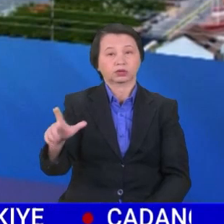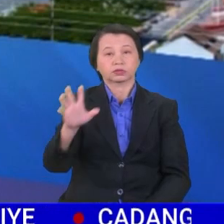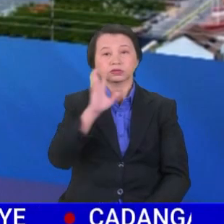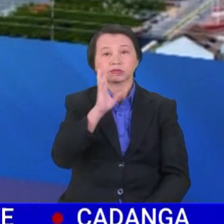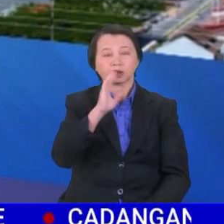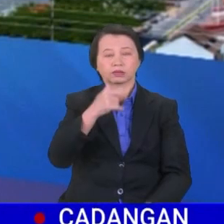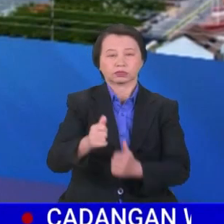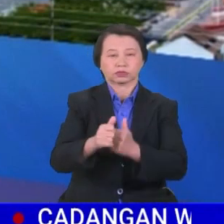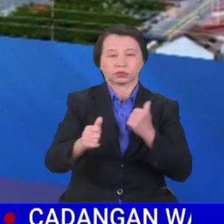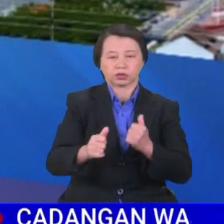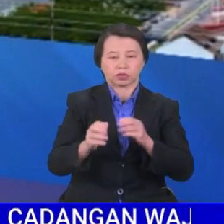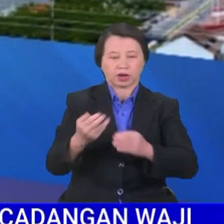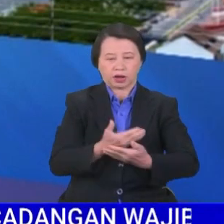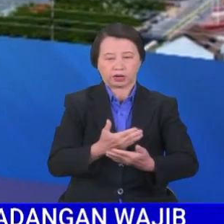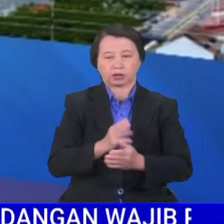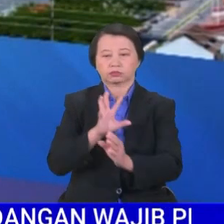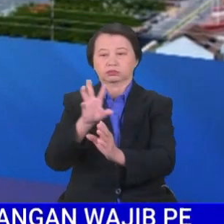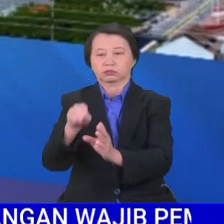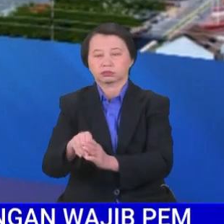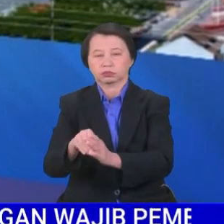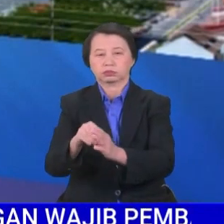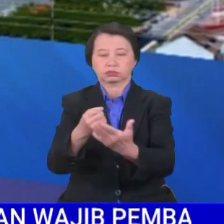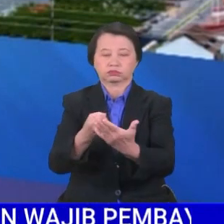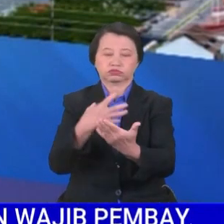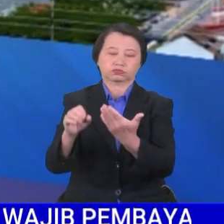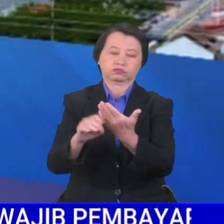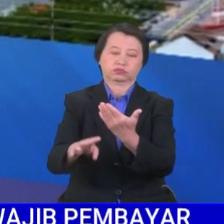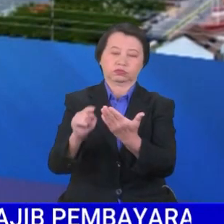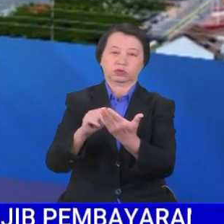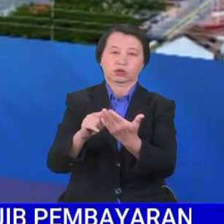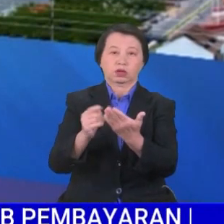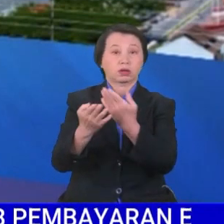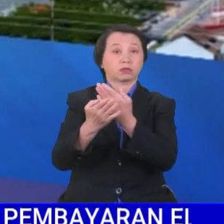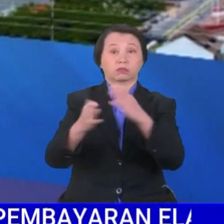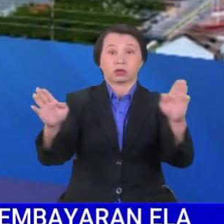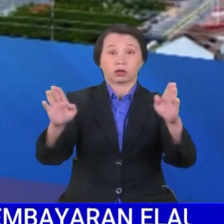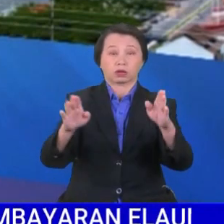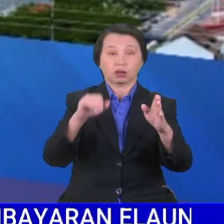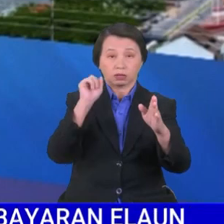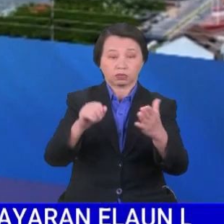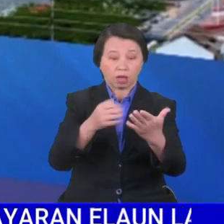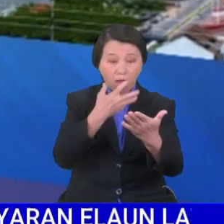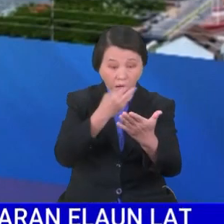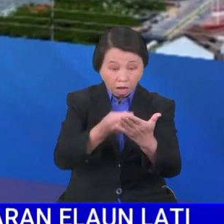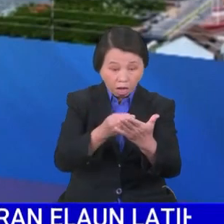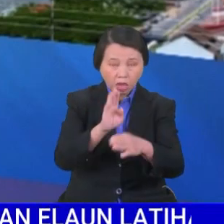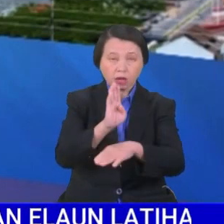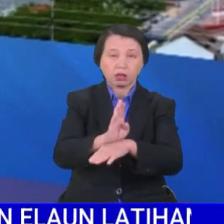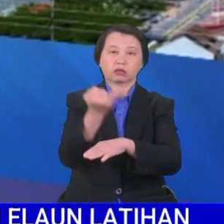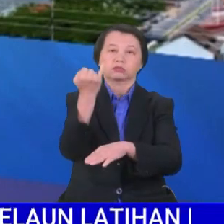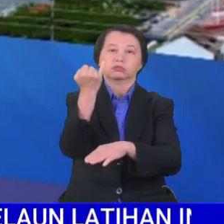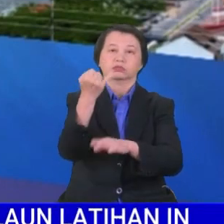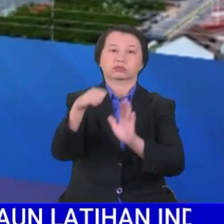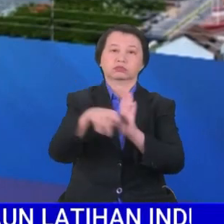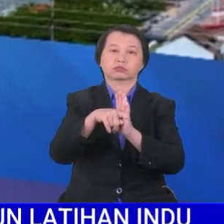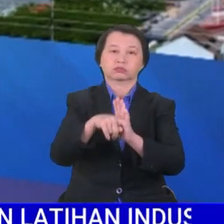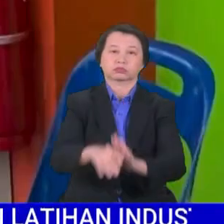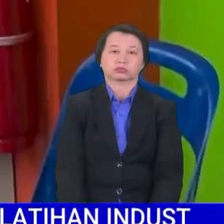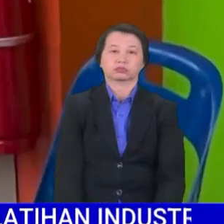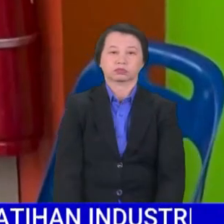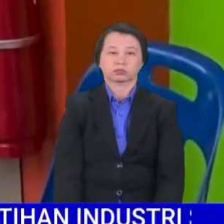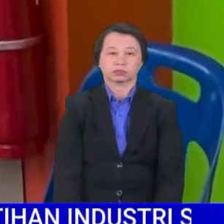bagi mengelak mereka terjebak dengan media sosial yang tanpa sempadan yang berpotensi menerap budaya yang negatif